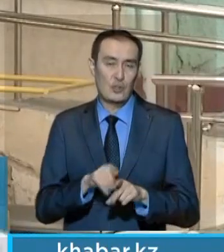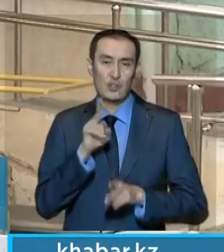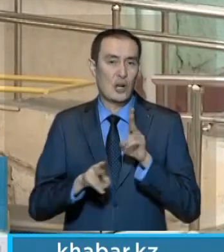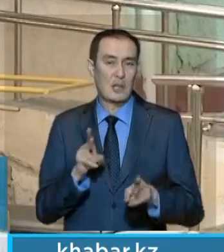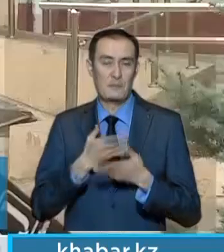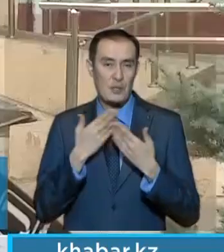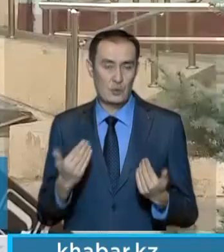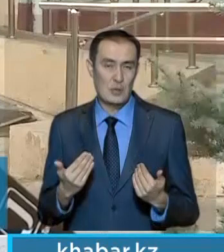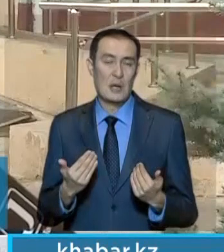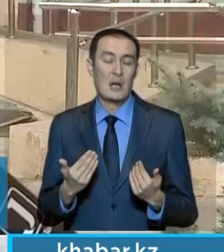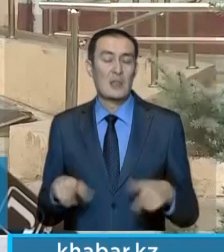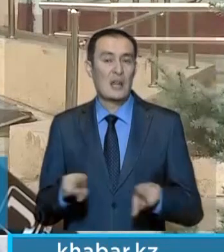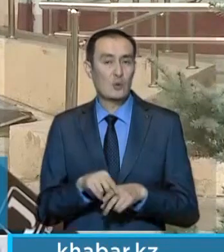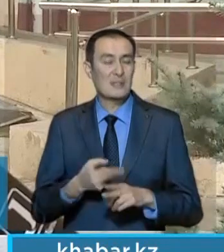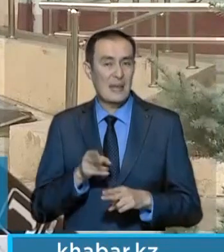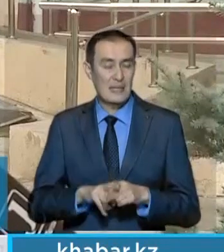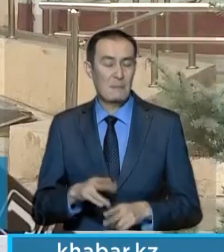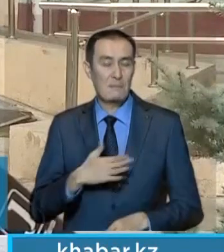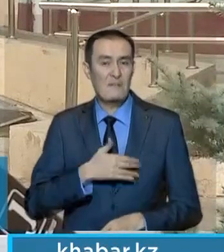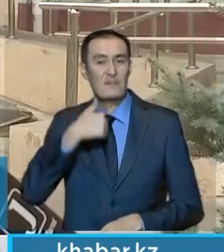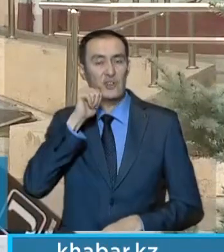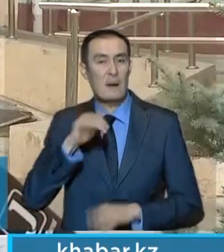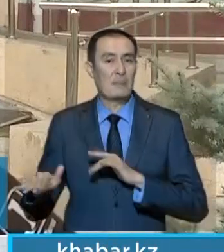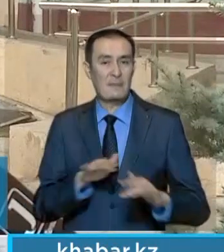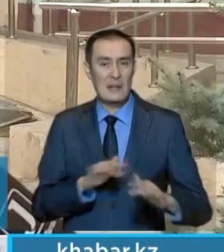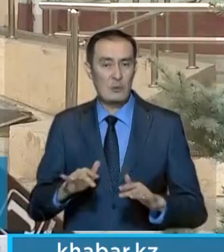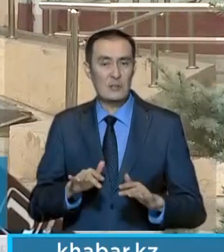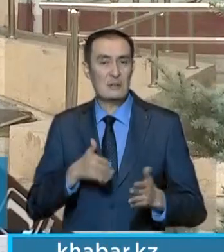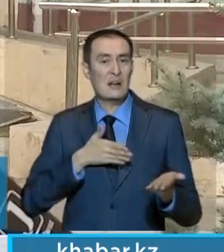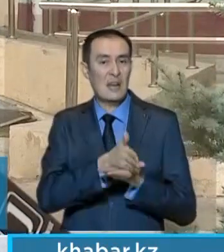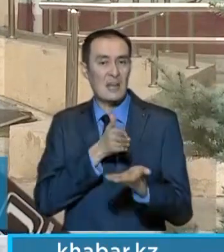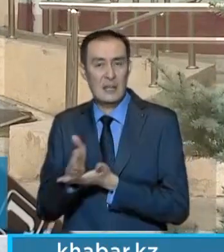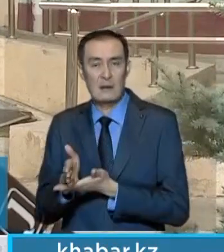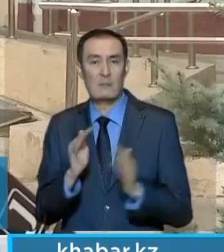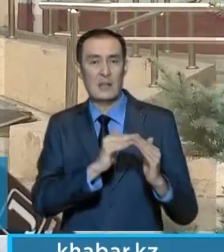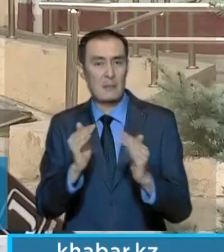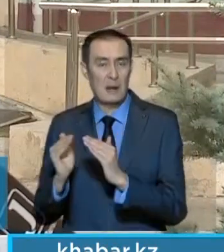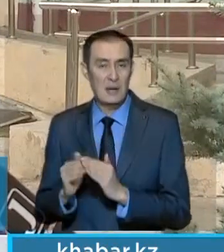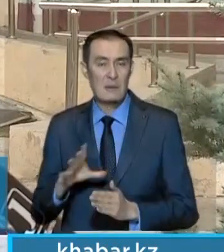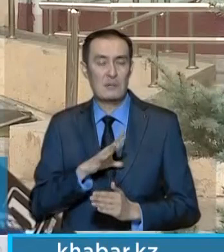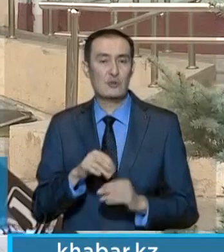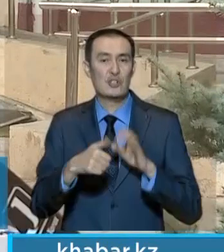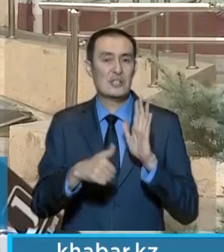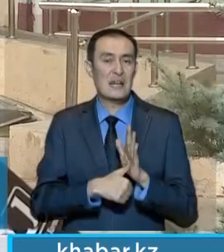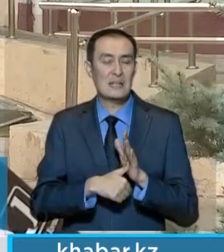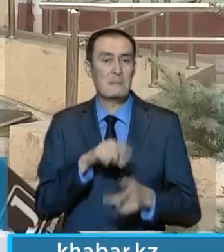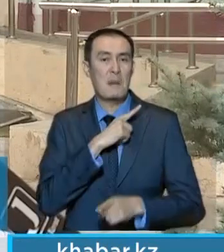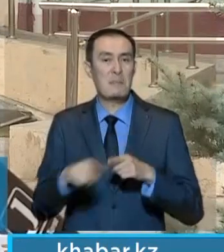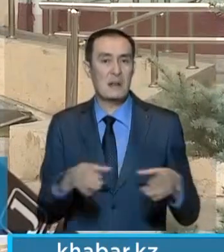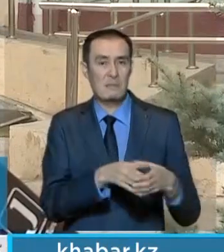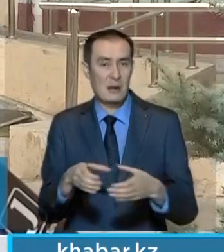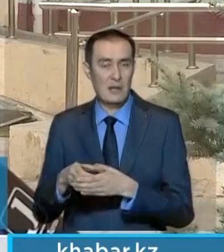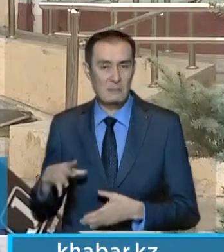особых не предъявляет. Наряду с этим также мы вчера проводили рейды подворных обходов. Было создано 16 мобильных